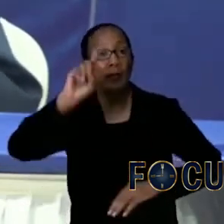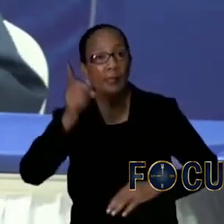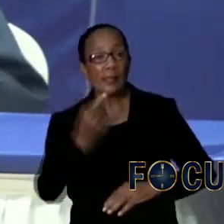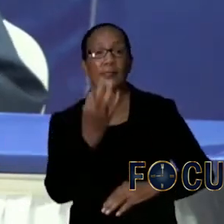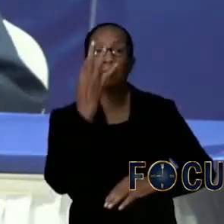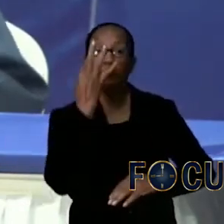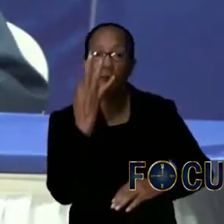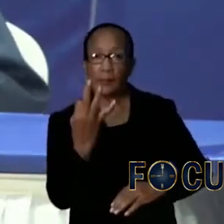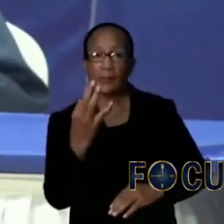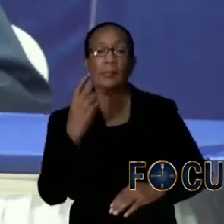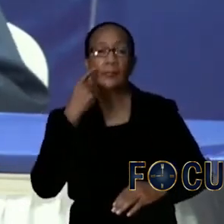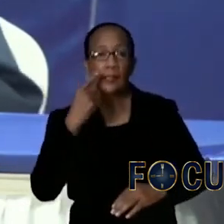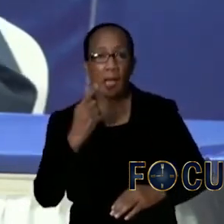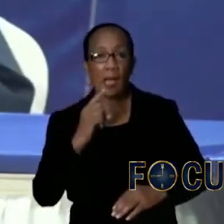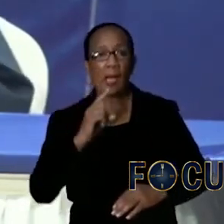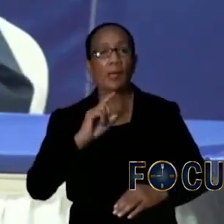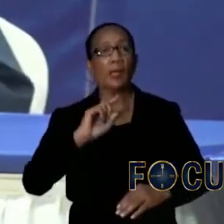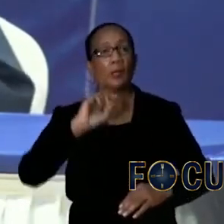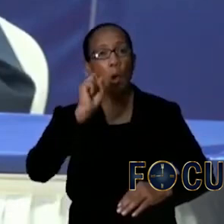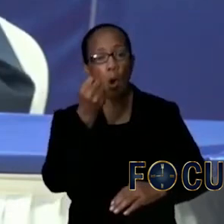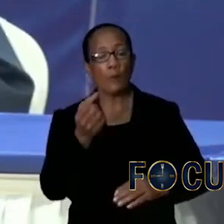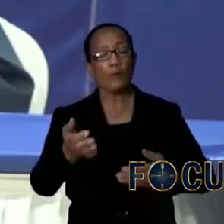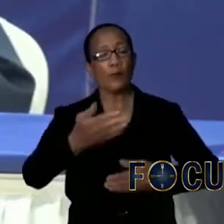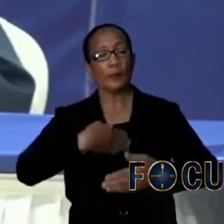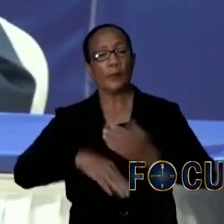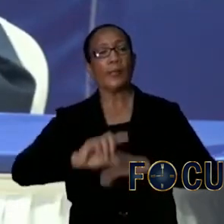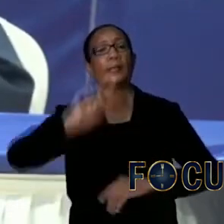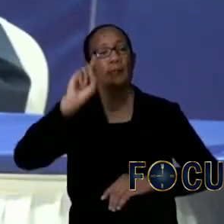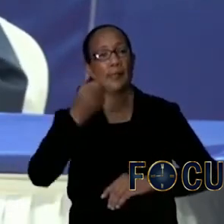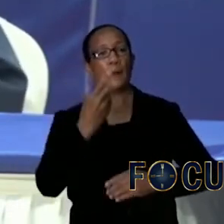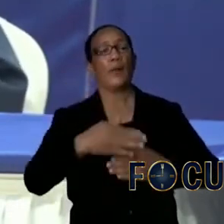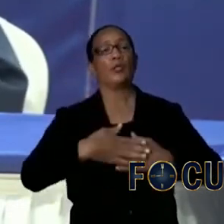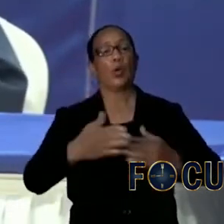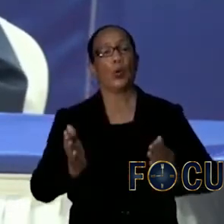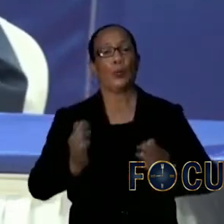dagen om zich voor te bereiden om weer open te gaan.